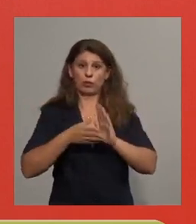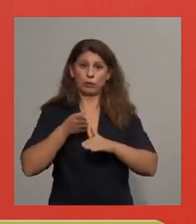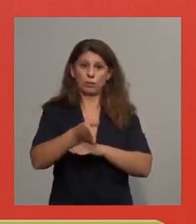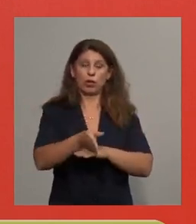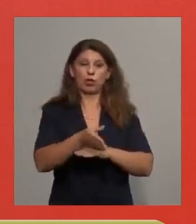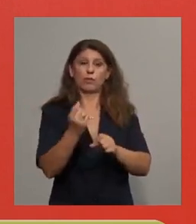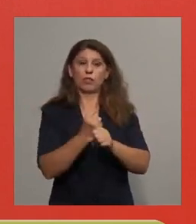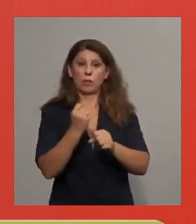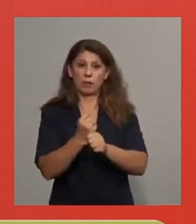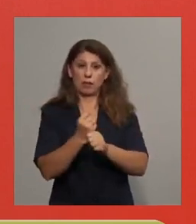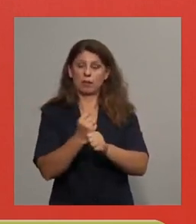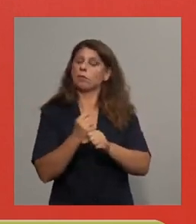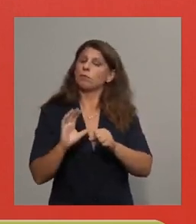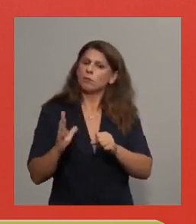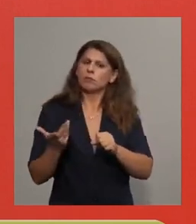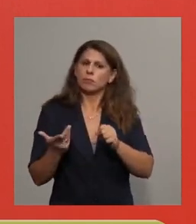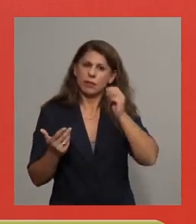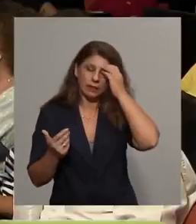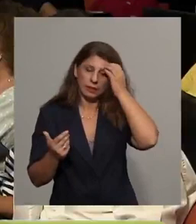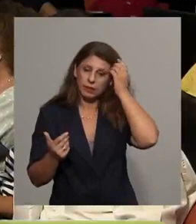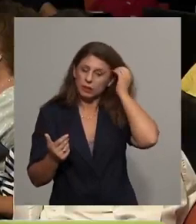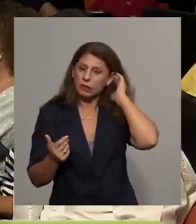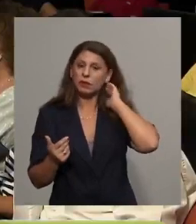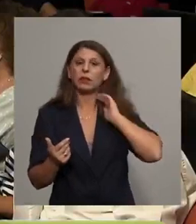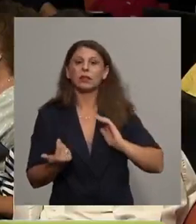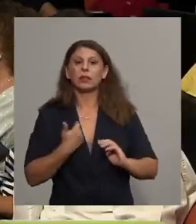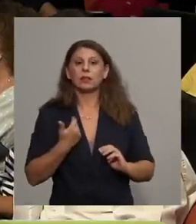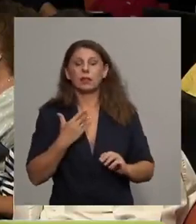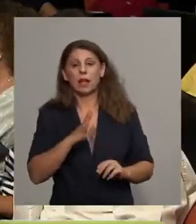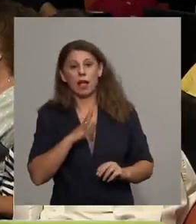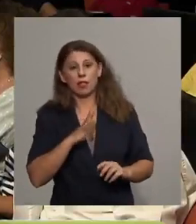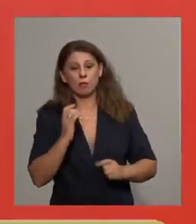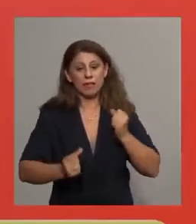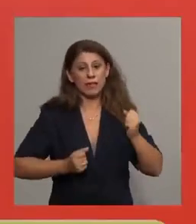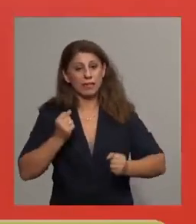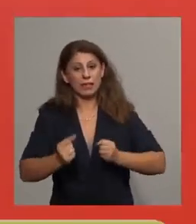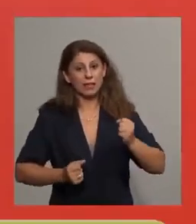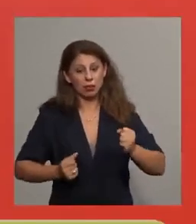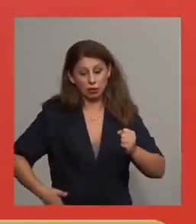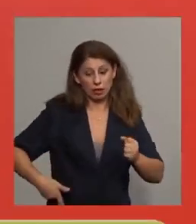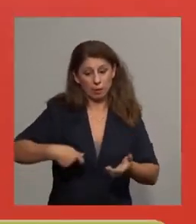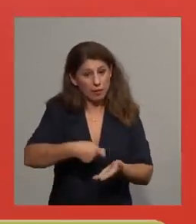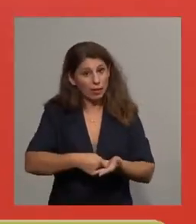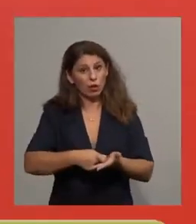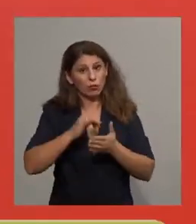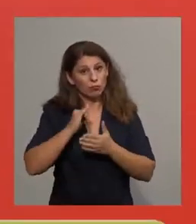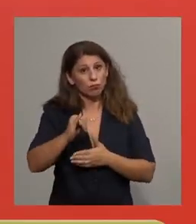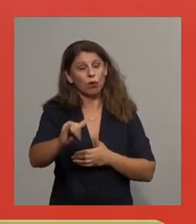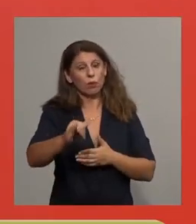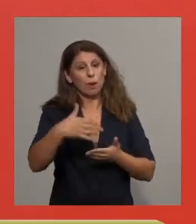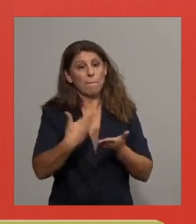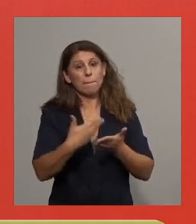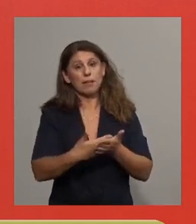στο επάγγελμα και γιατί οι νέοι άνθρωποι κυνηγούν συνεχώς και με το χέρι στην τσέπη